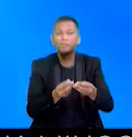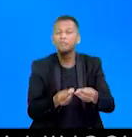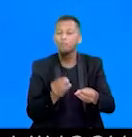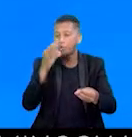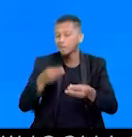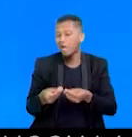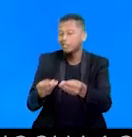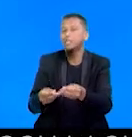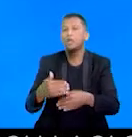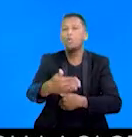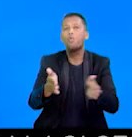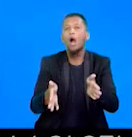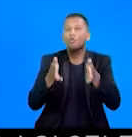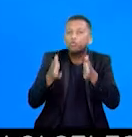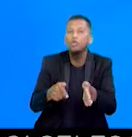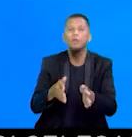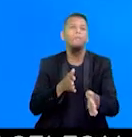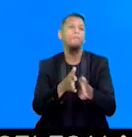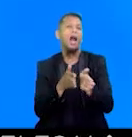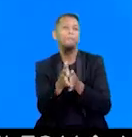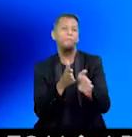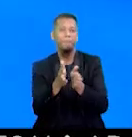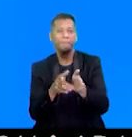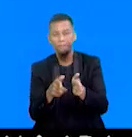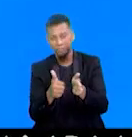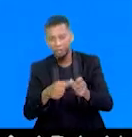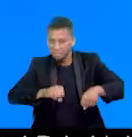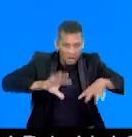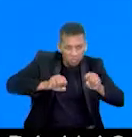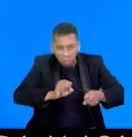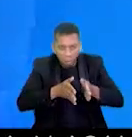untuk memberikan ruang bagi penggemar balap motor untuk berekspresi.